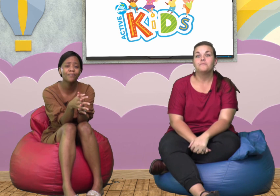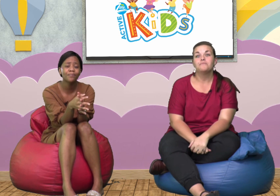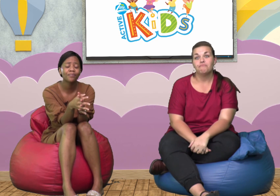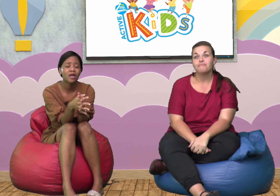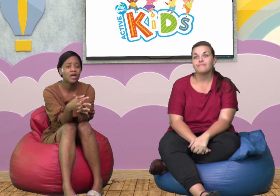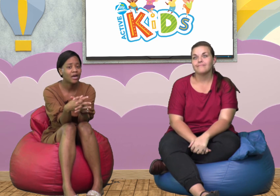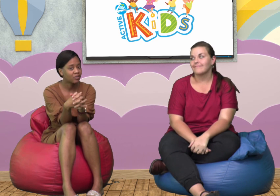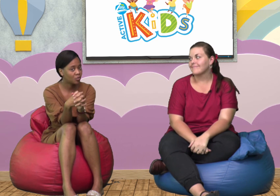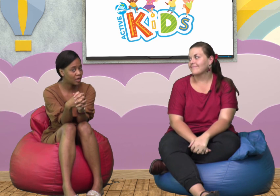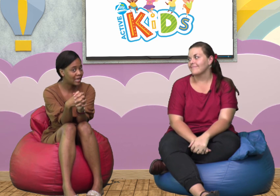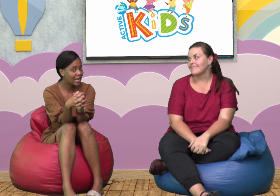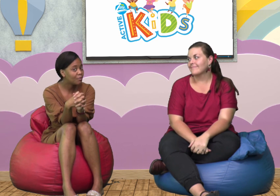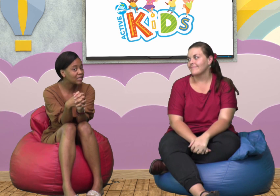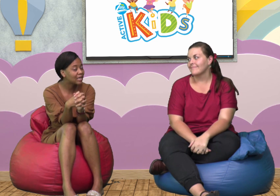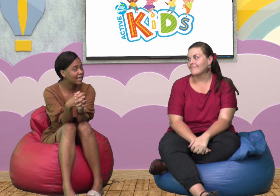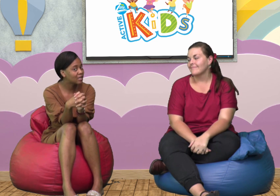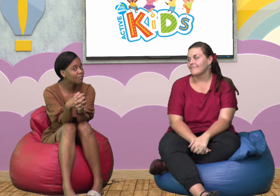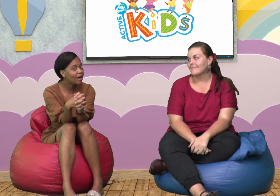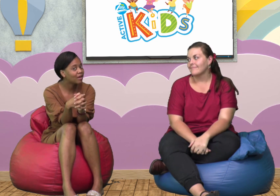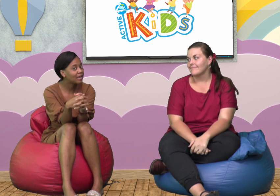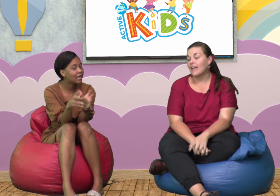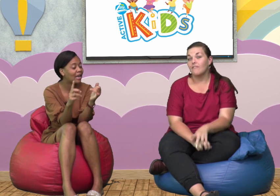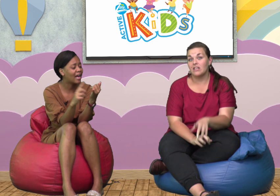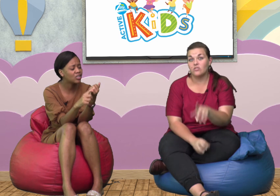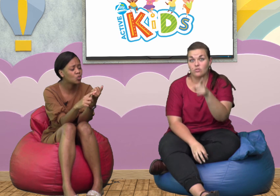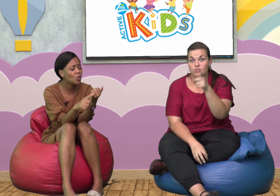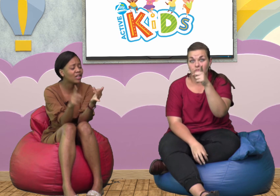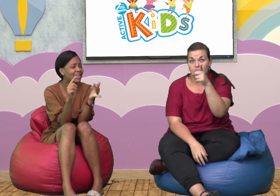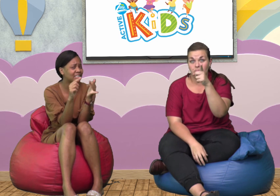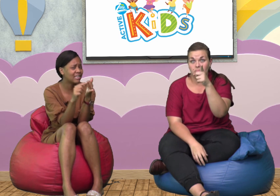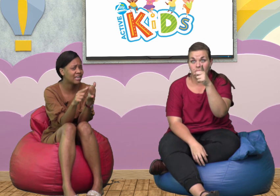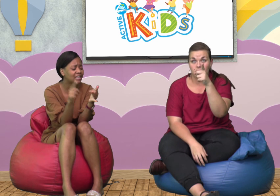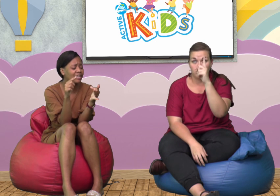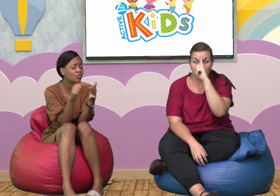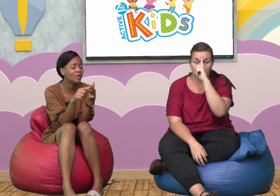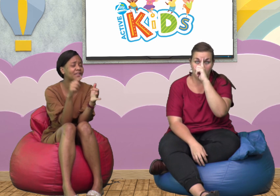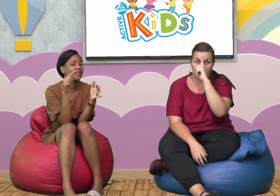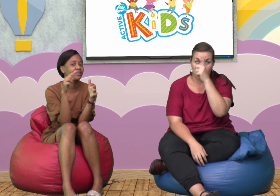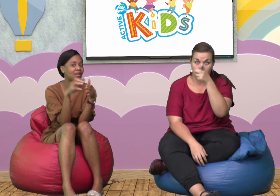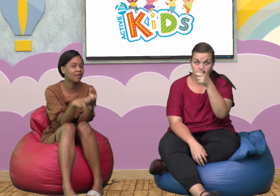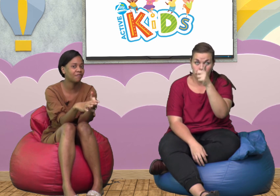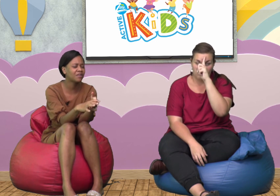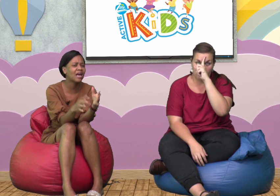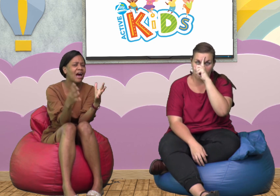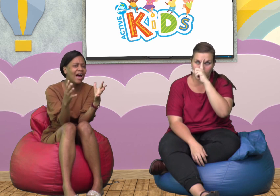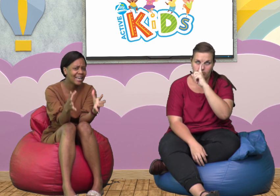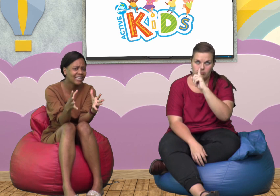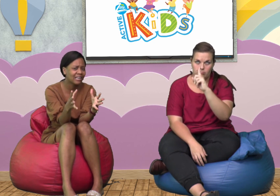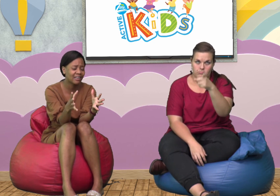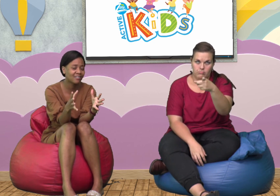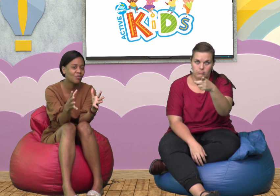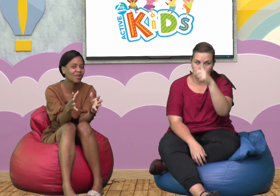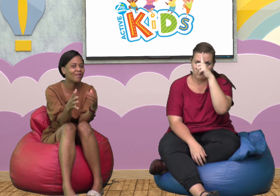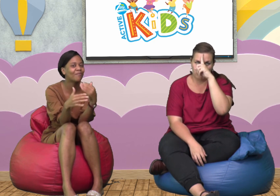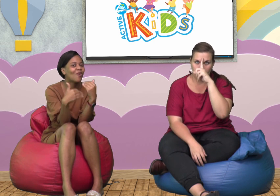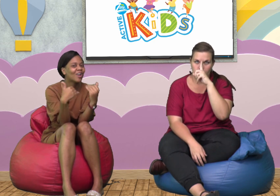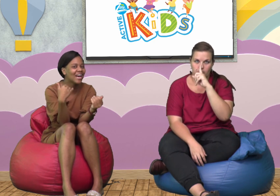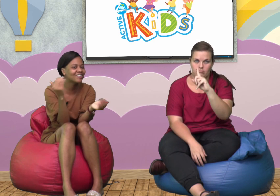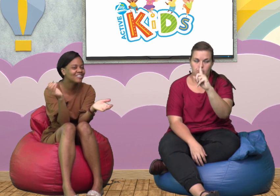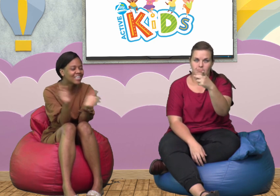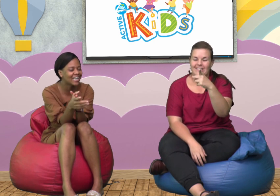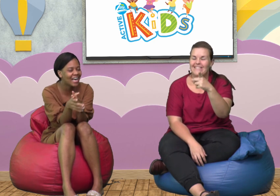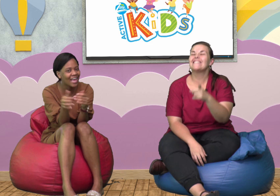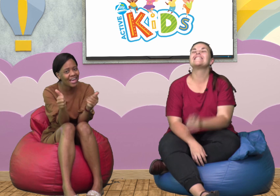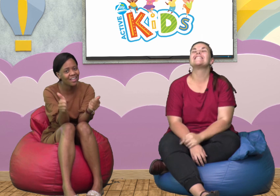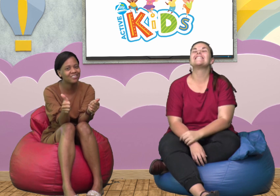môre. So julle moet gereed maak. En dis soet. Laerskool graad 1, graad 2 en graad 3. Vir die aanlyn klasse môre, maar môre gaan